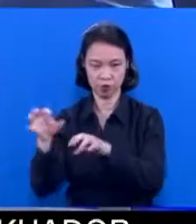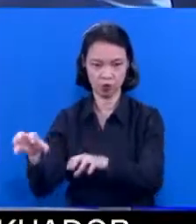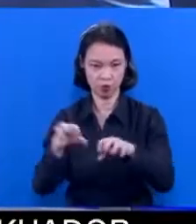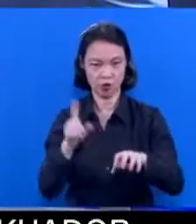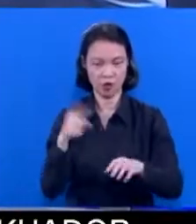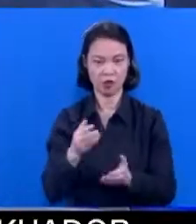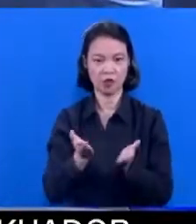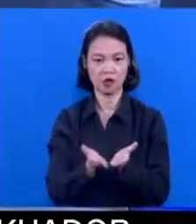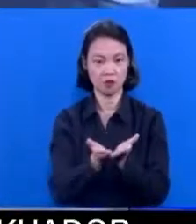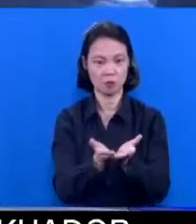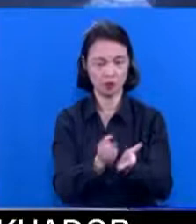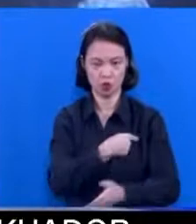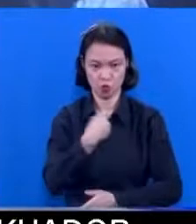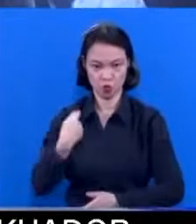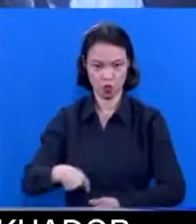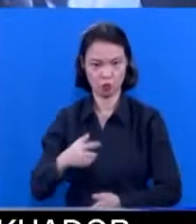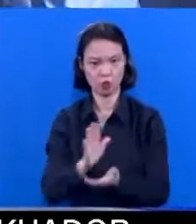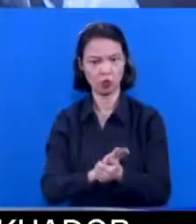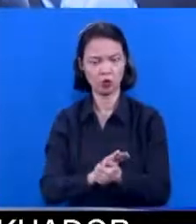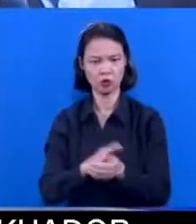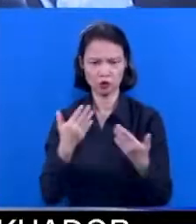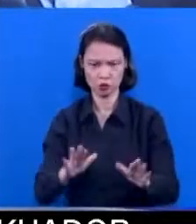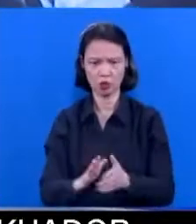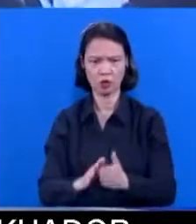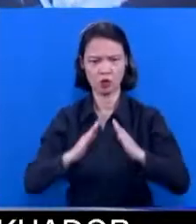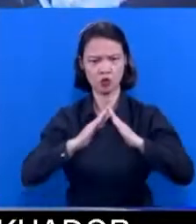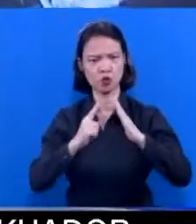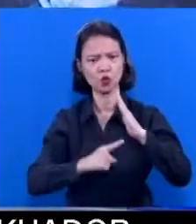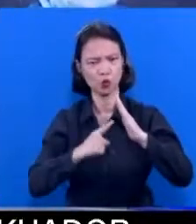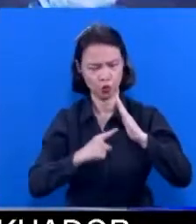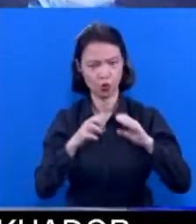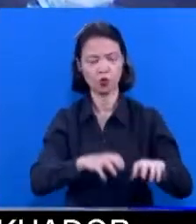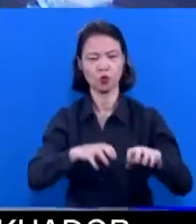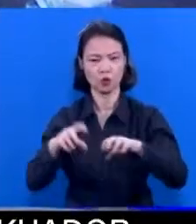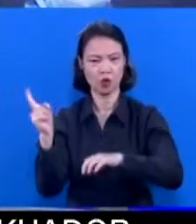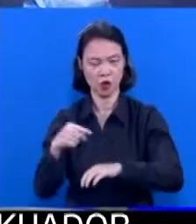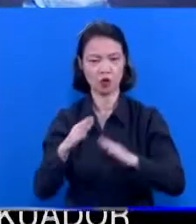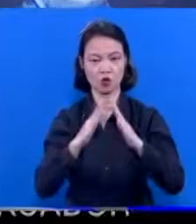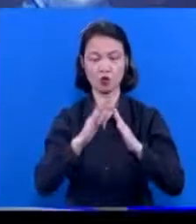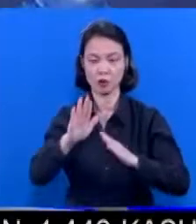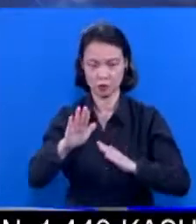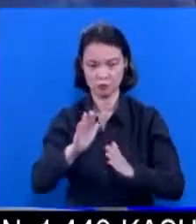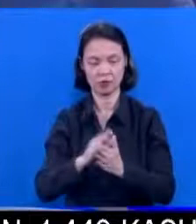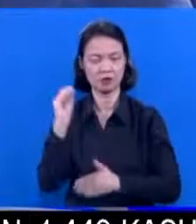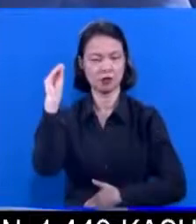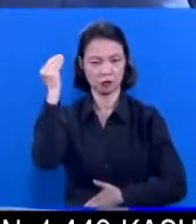malam. Sementara dua jenazah pasien COVID-19 yang tengah isolasi mandiri dievakuasi dari rumah mereka di